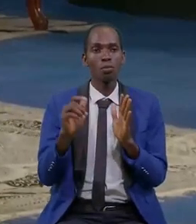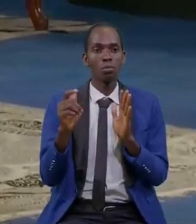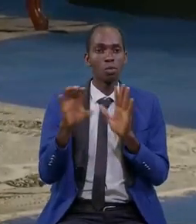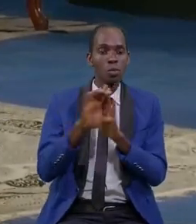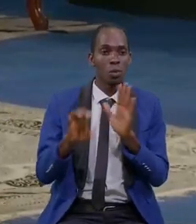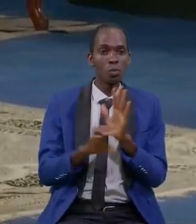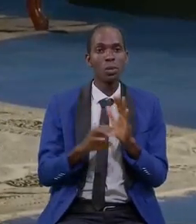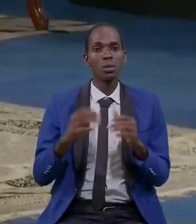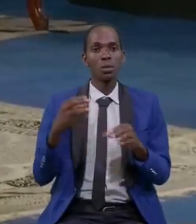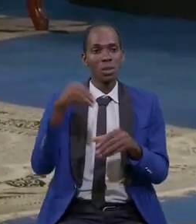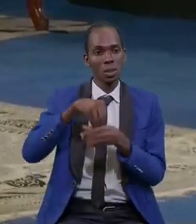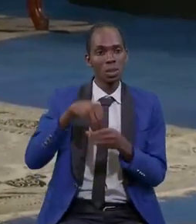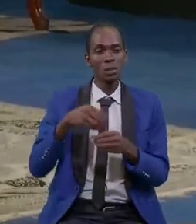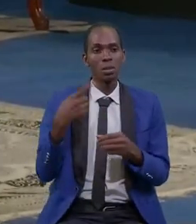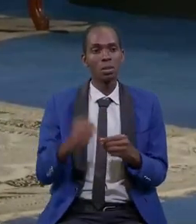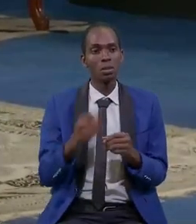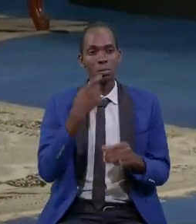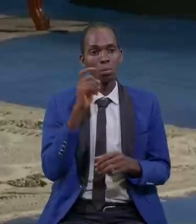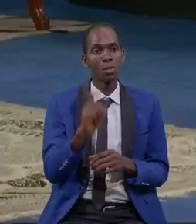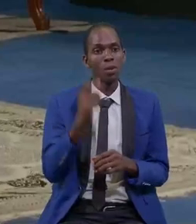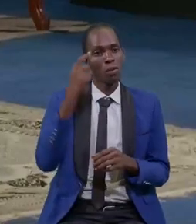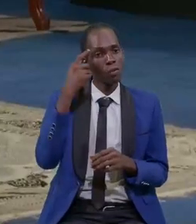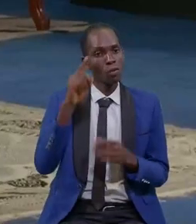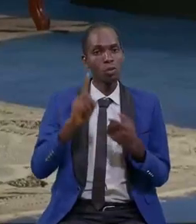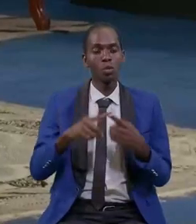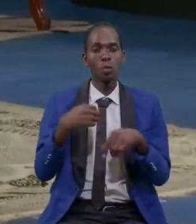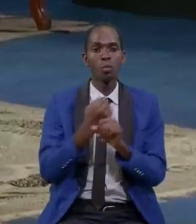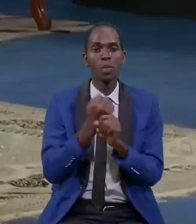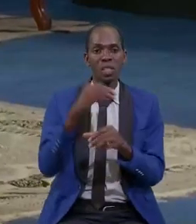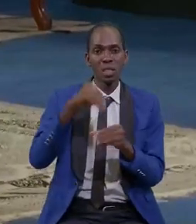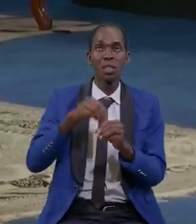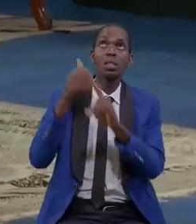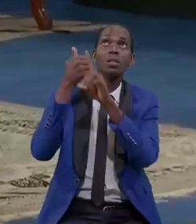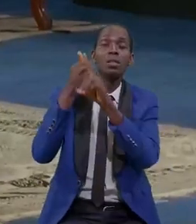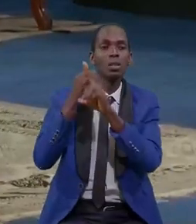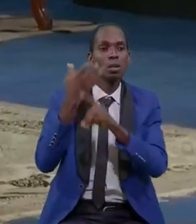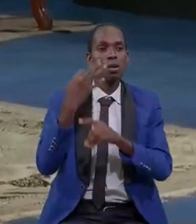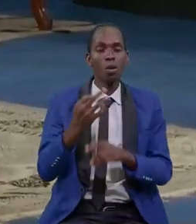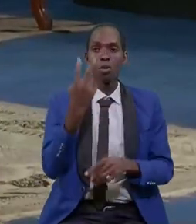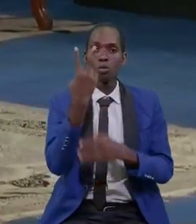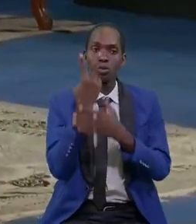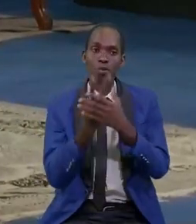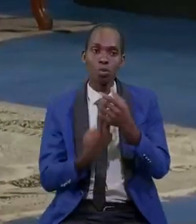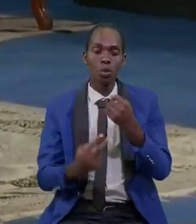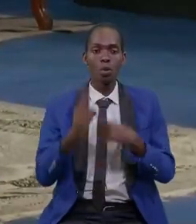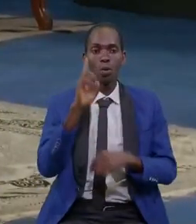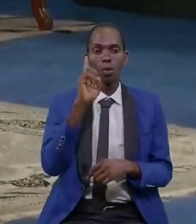prescriptions, afin de créer en lui-même, avec les deux, un seul homme